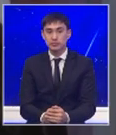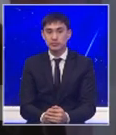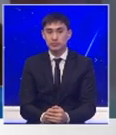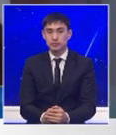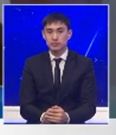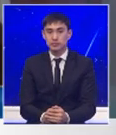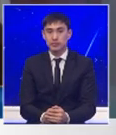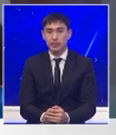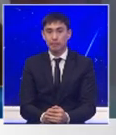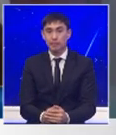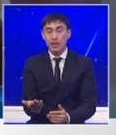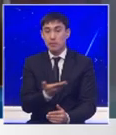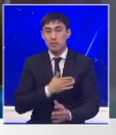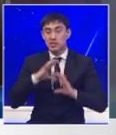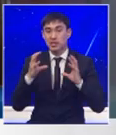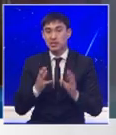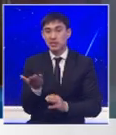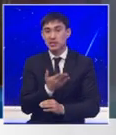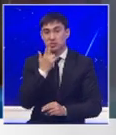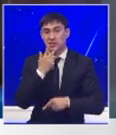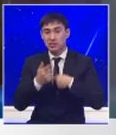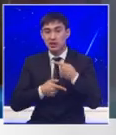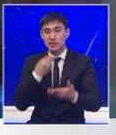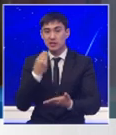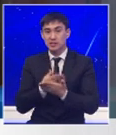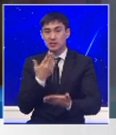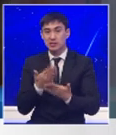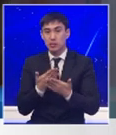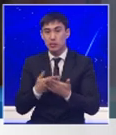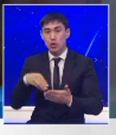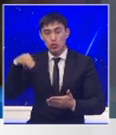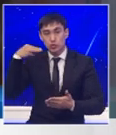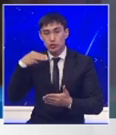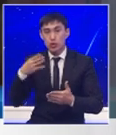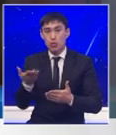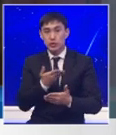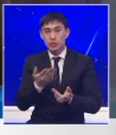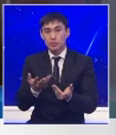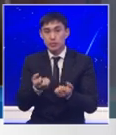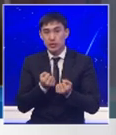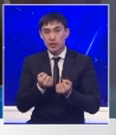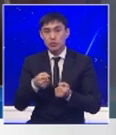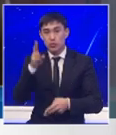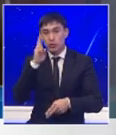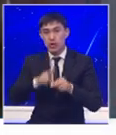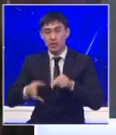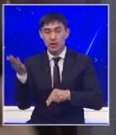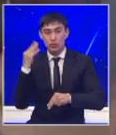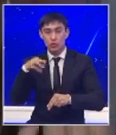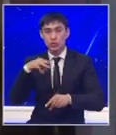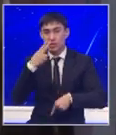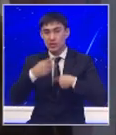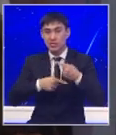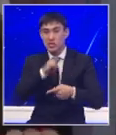несмотря ни на что мы сохранили наши национальные ценности например Турция принимает у нас утерянная зовика тюркское Наследие